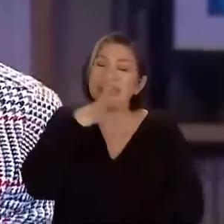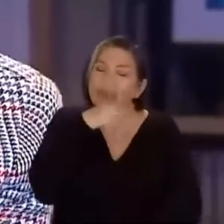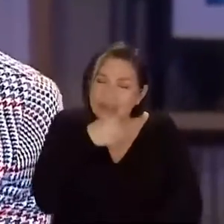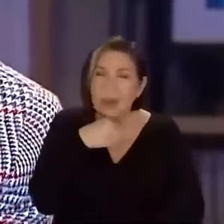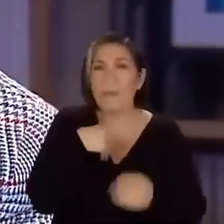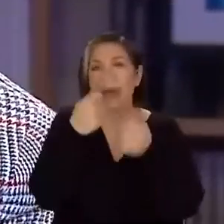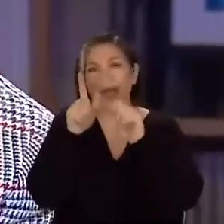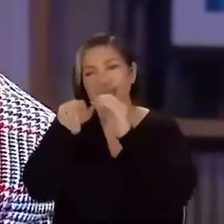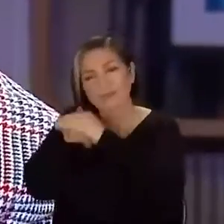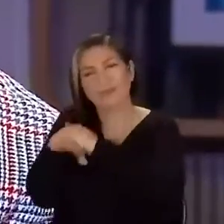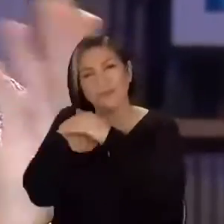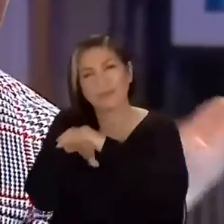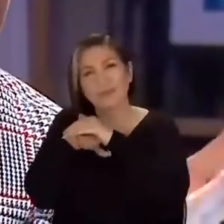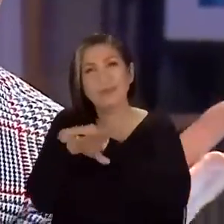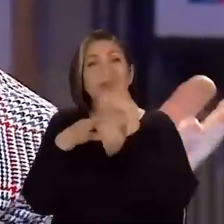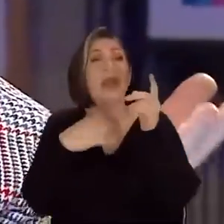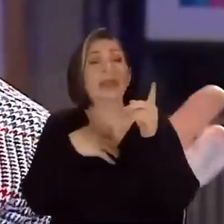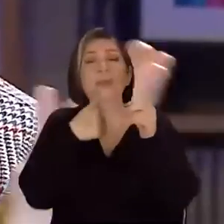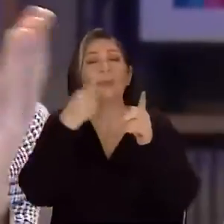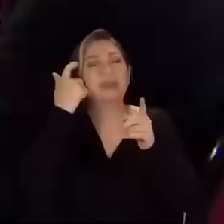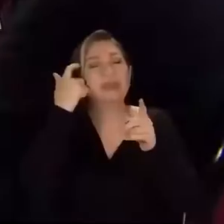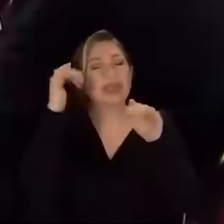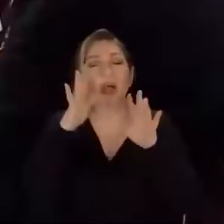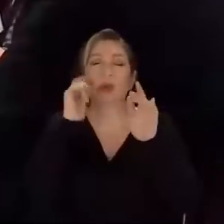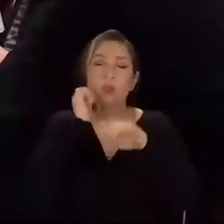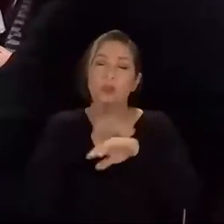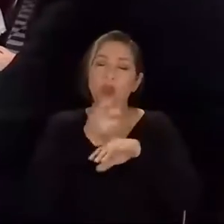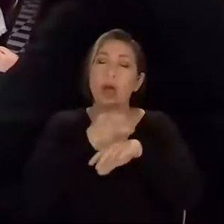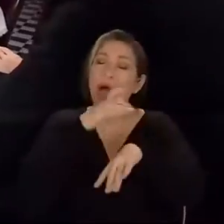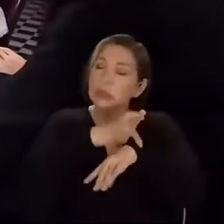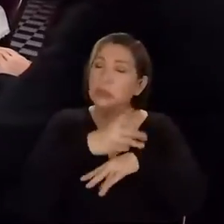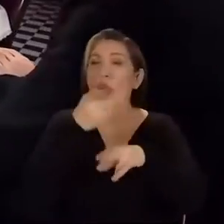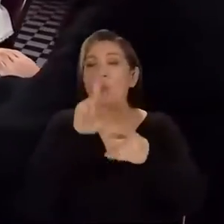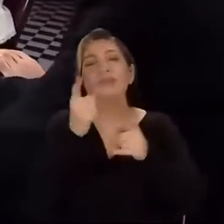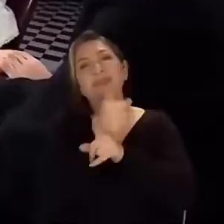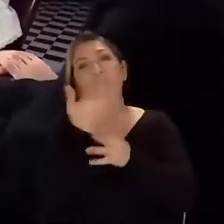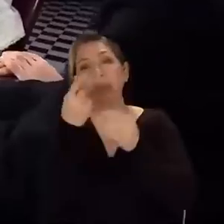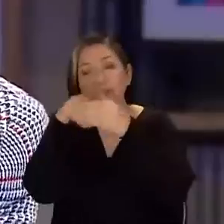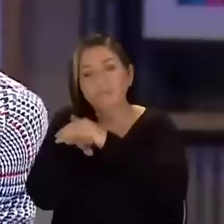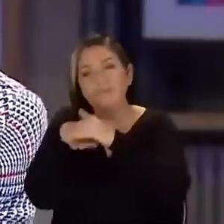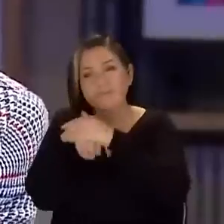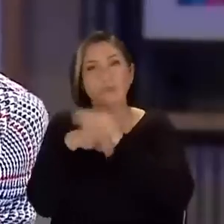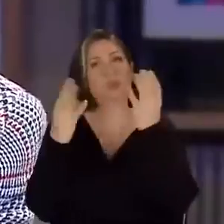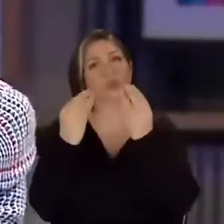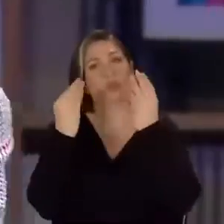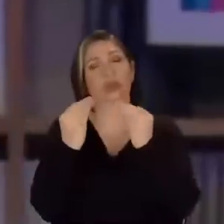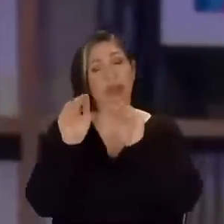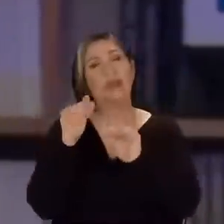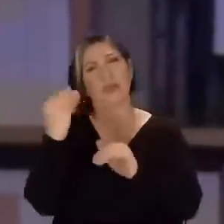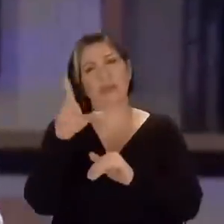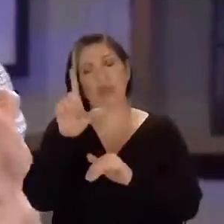etmesi, ailede yaşayan büyüklerin başına gelebilecek, Allah herkes saklasın, hastalıklar için tasarruf etmesi çok güzel. Teşvik edilecek bir